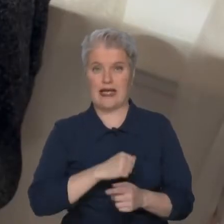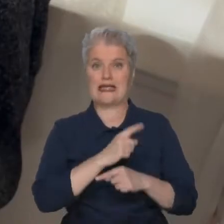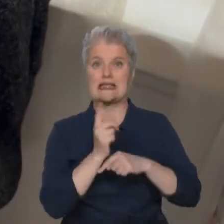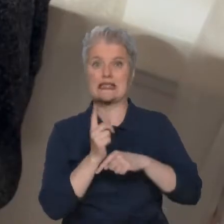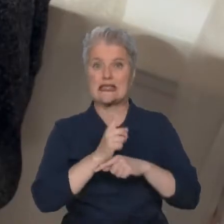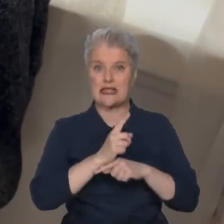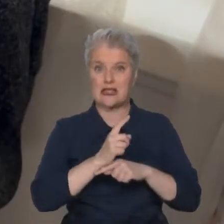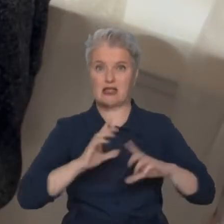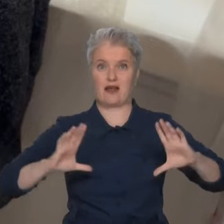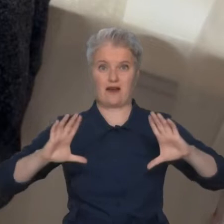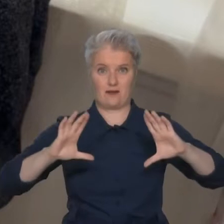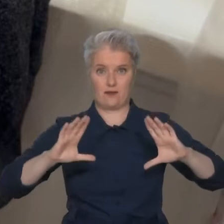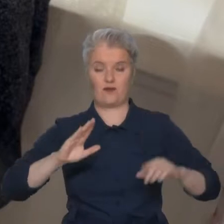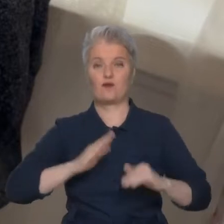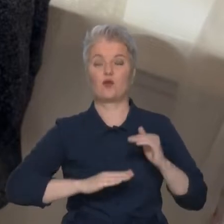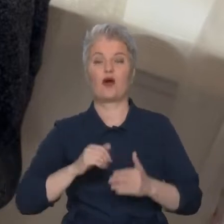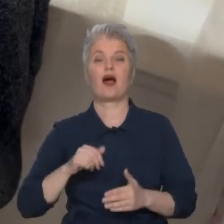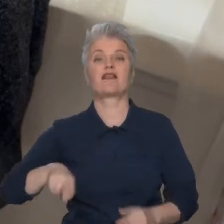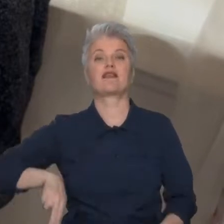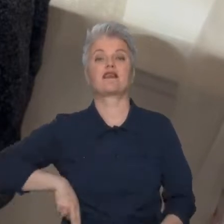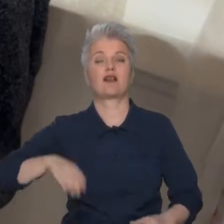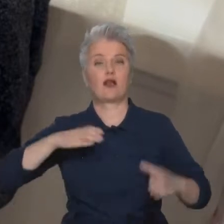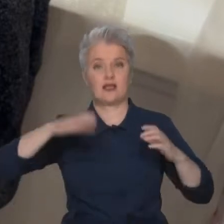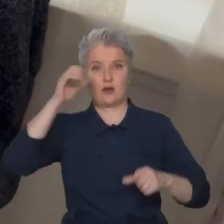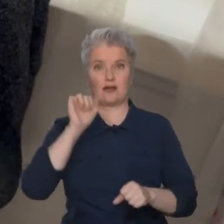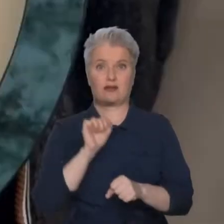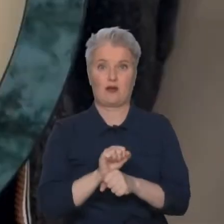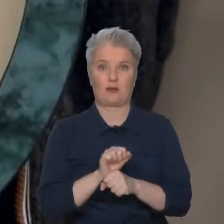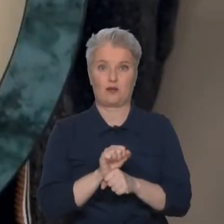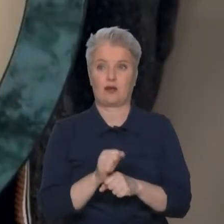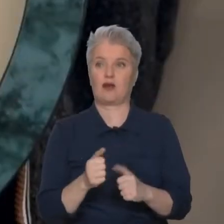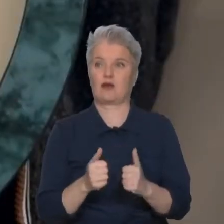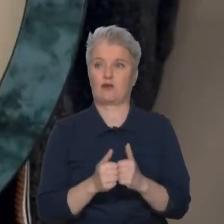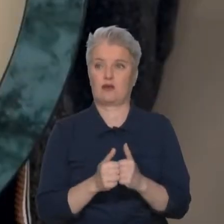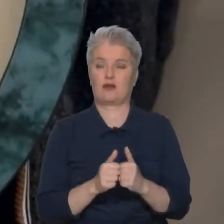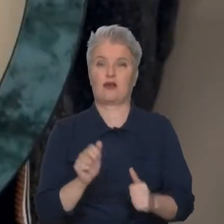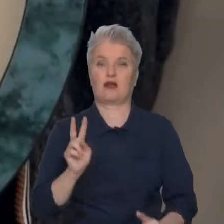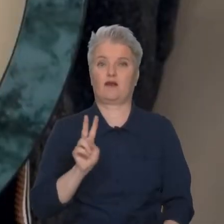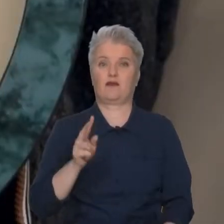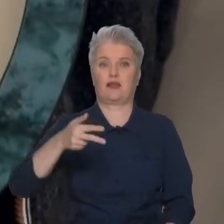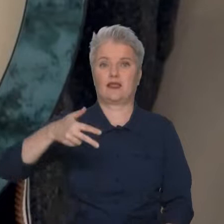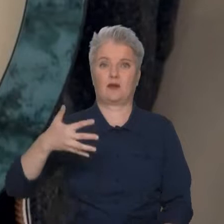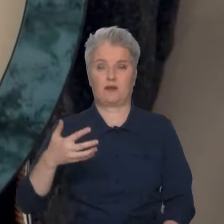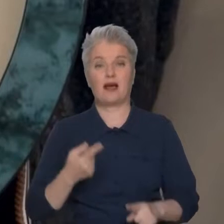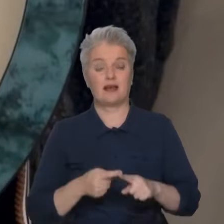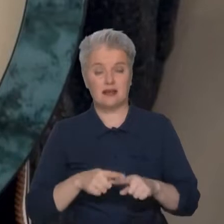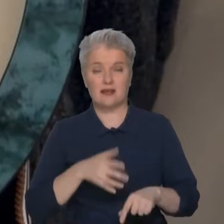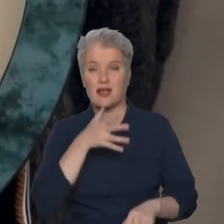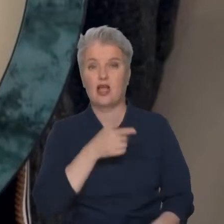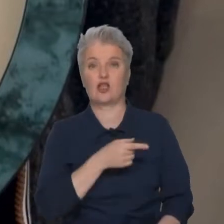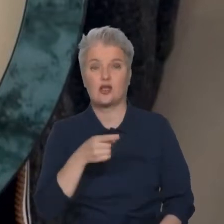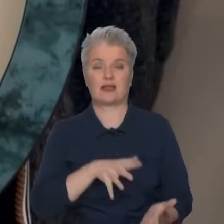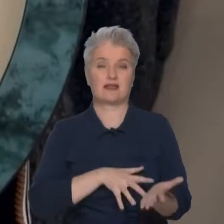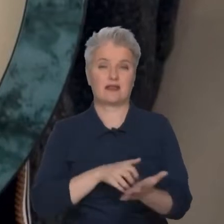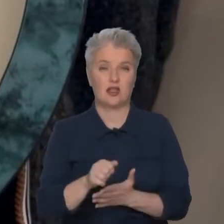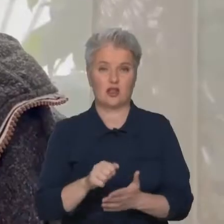що у руках директора інституту після дипломної освіти, завмерли на позначці близько 2:35. Це каже час знищення